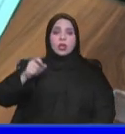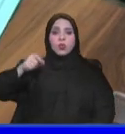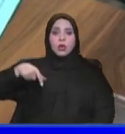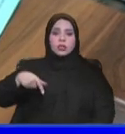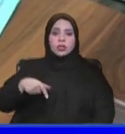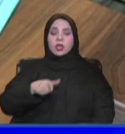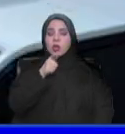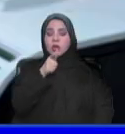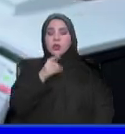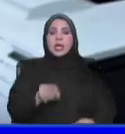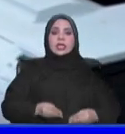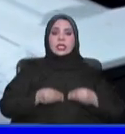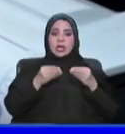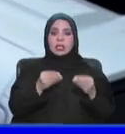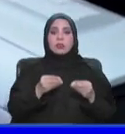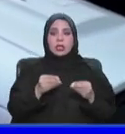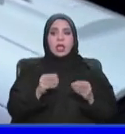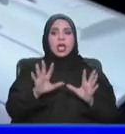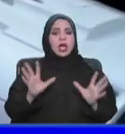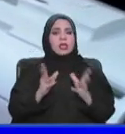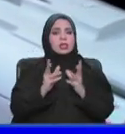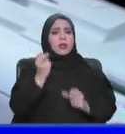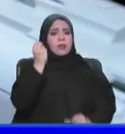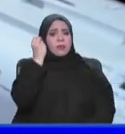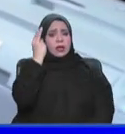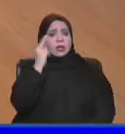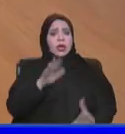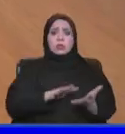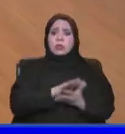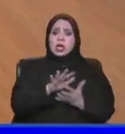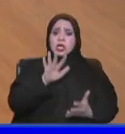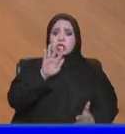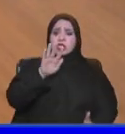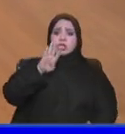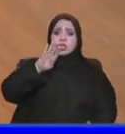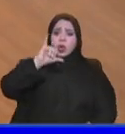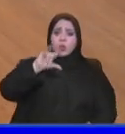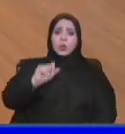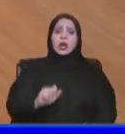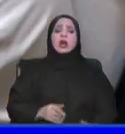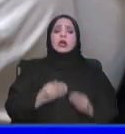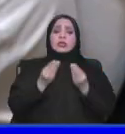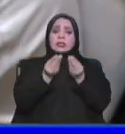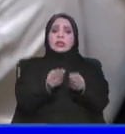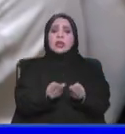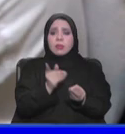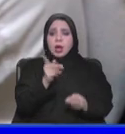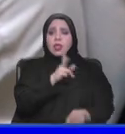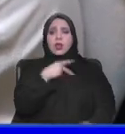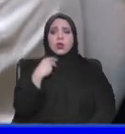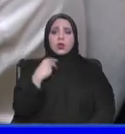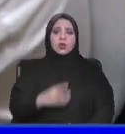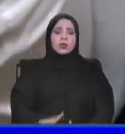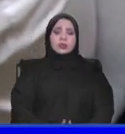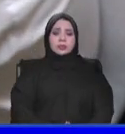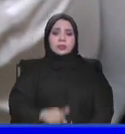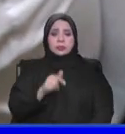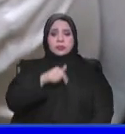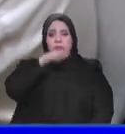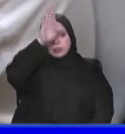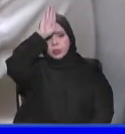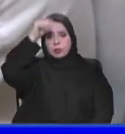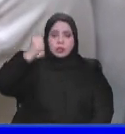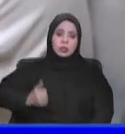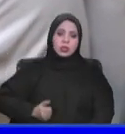من تقديم اي مقترح او شكوى تكون موجهه الى احدى الجهات الحكوميه بالمملكه البحرين